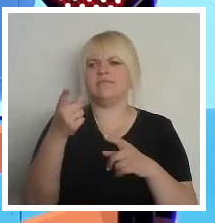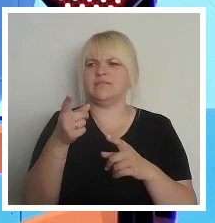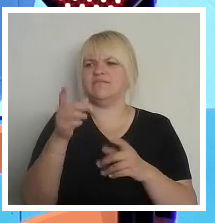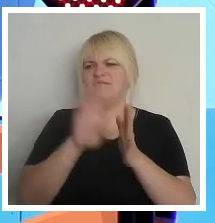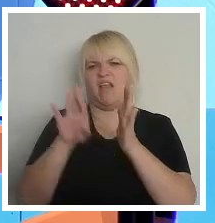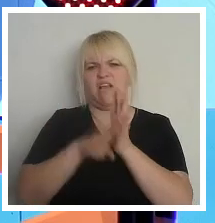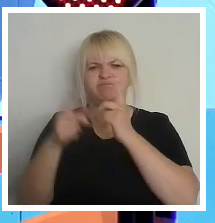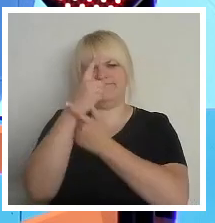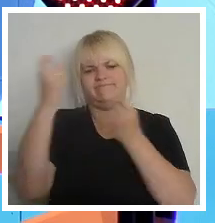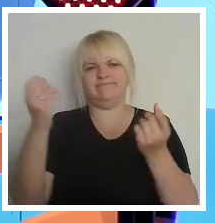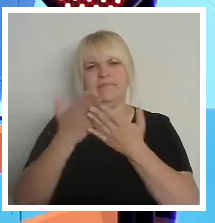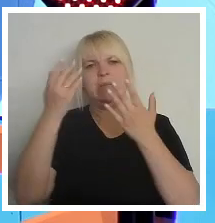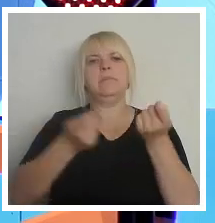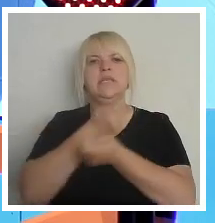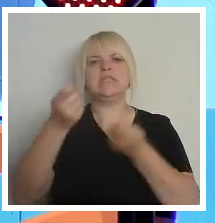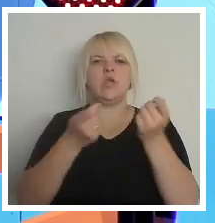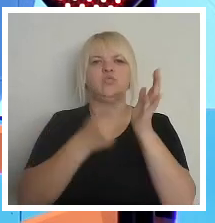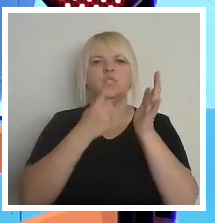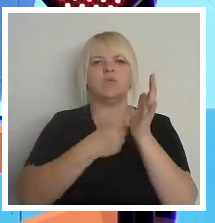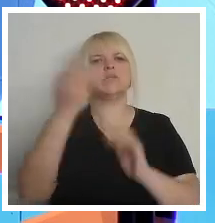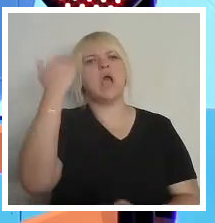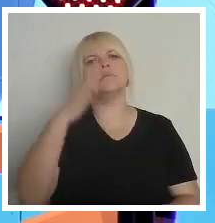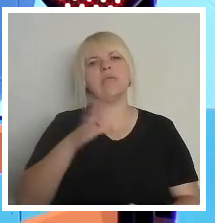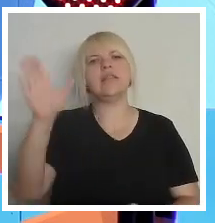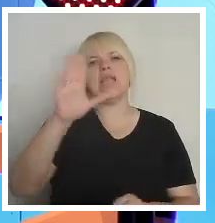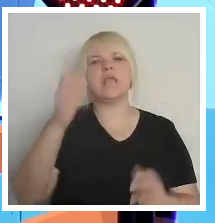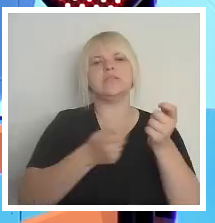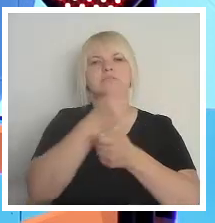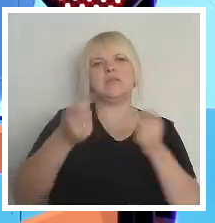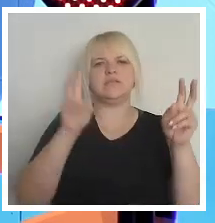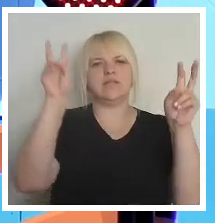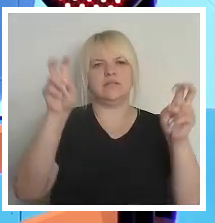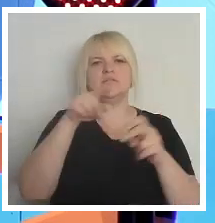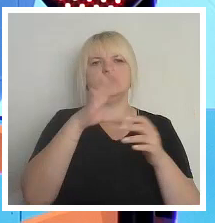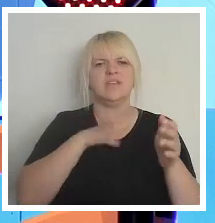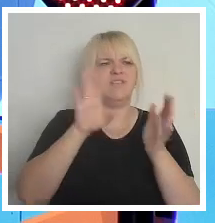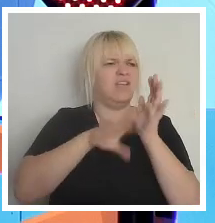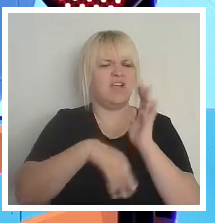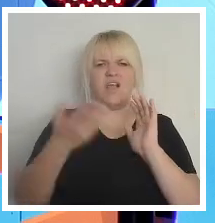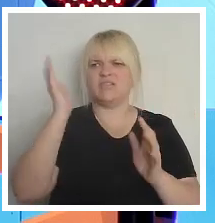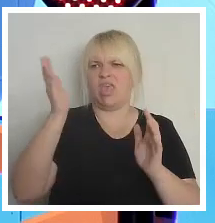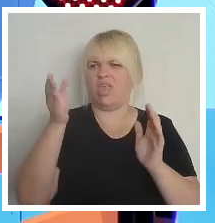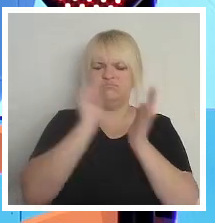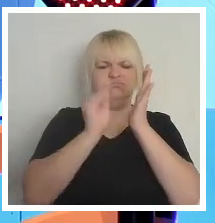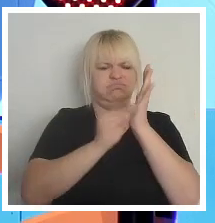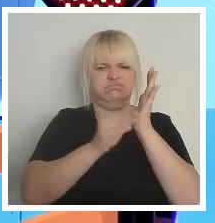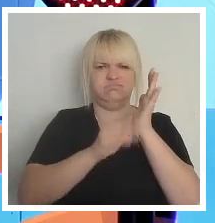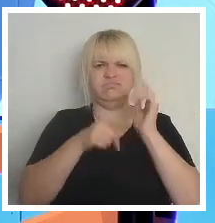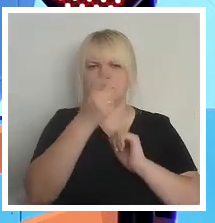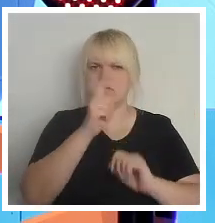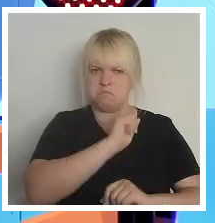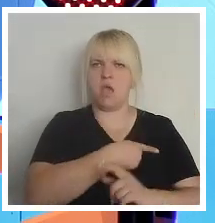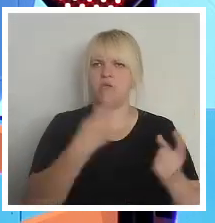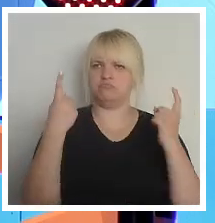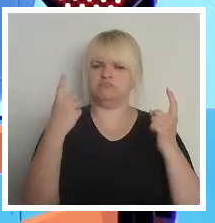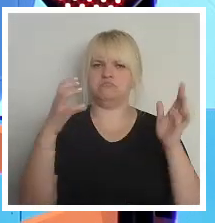es nezinu, biznesa žurnāls, kā savulaik dienas biznesa bija klasisks piemērs, kas bija sausums sauss. Tas bija zīmols ļoti spēcīgs. Viņam bija noteikti jābūt